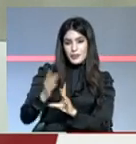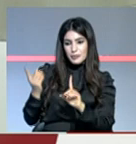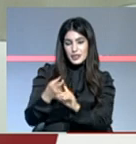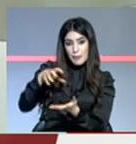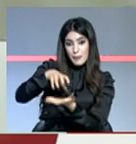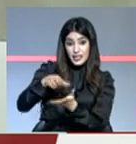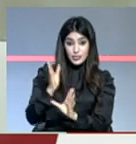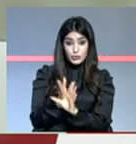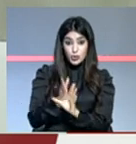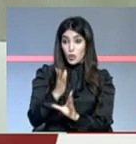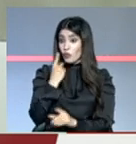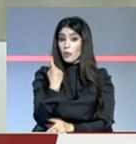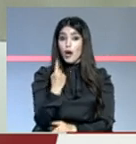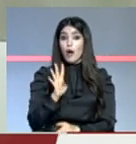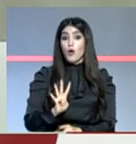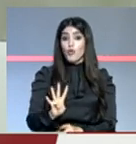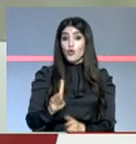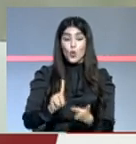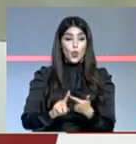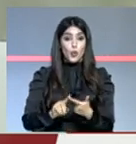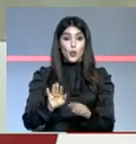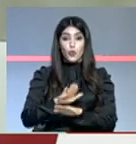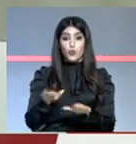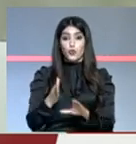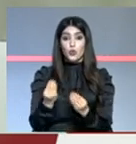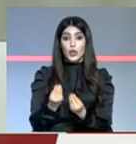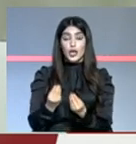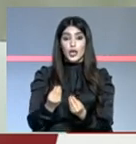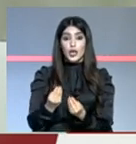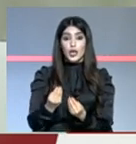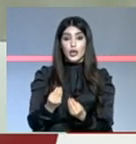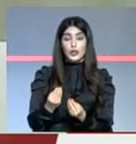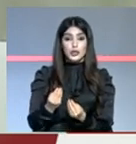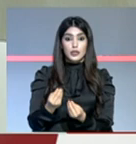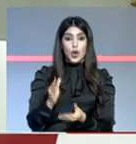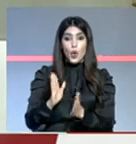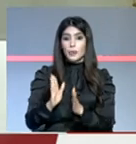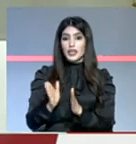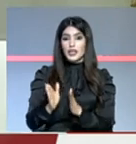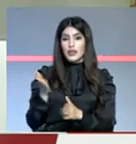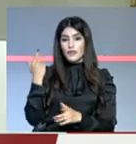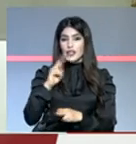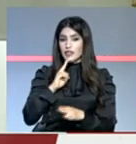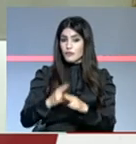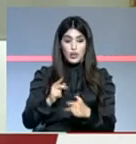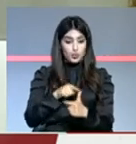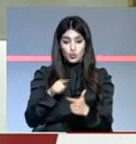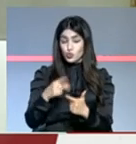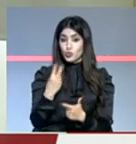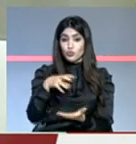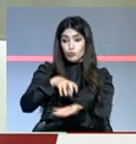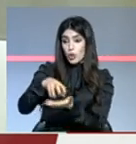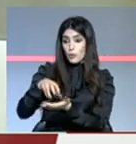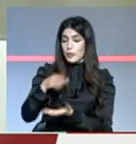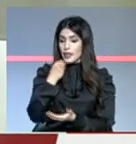هوني في المستشفى الرازي وفما في قسم الطب النفسي للأطفال في صفاقس. الوقت اللي الصغار يرقدوا